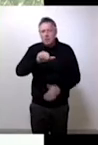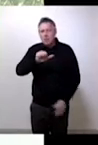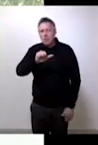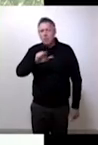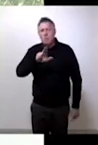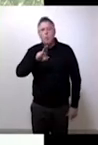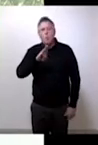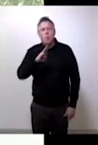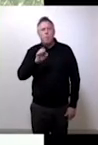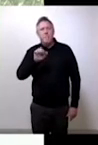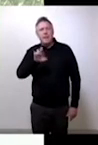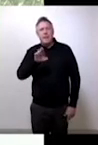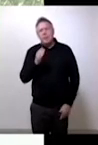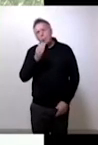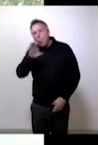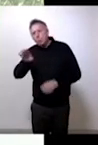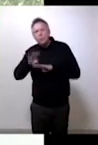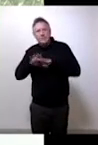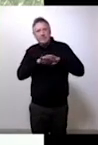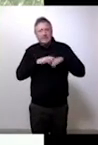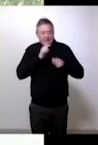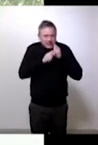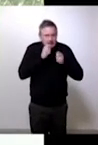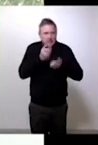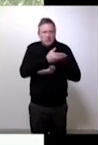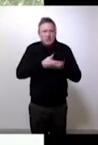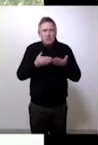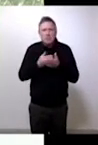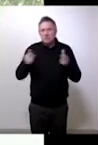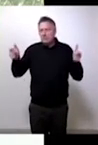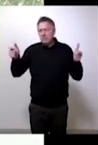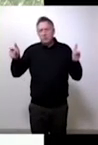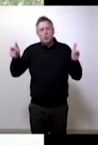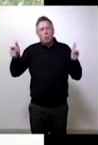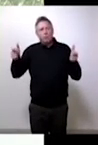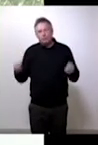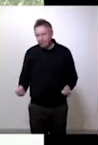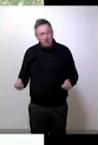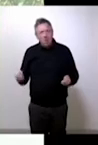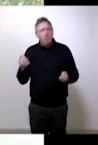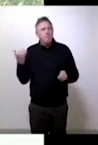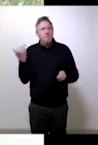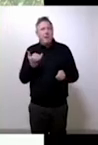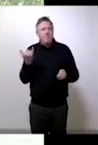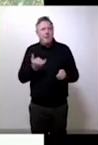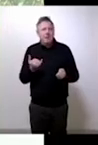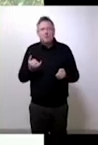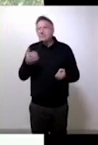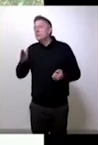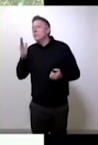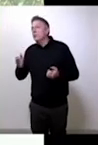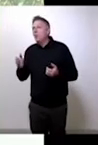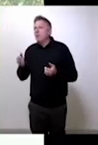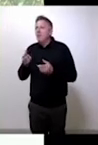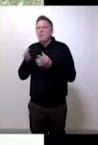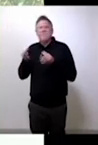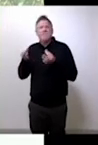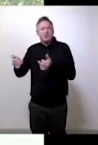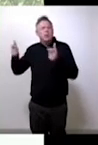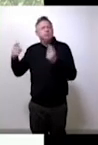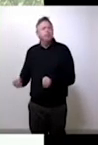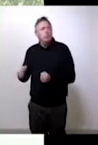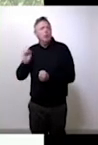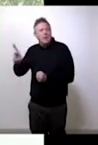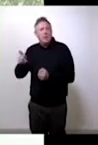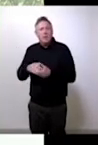d'autres quartiers. La volonté de limiter les démolitions au strict nécessaire pour des questions environnementales, mais pas uniquement.